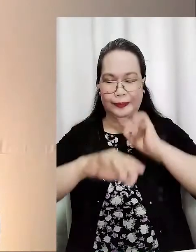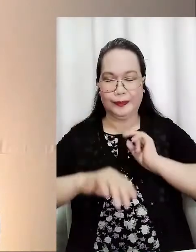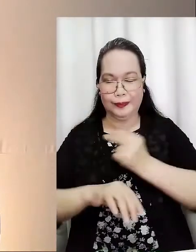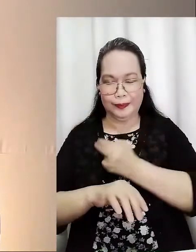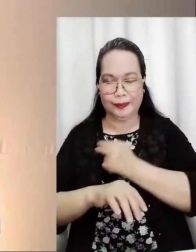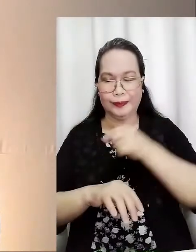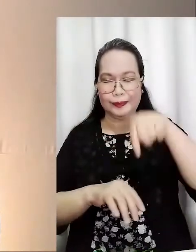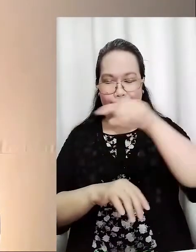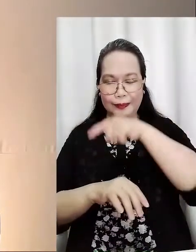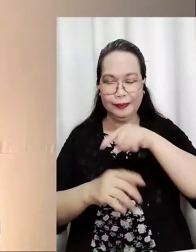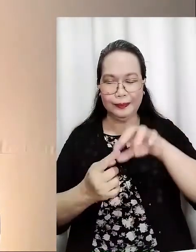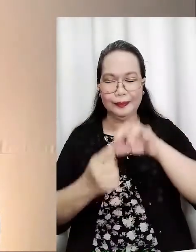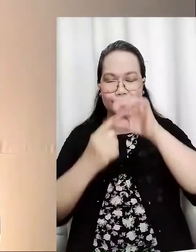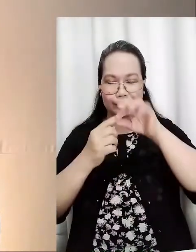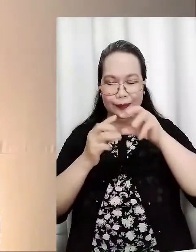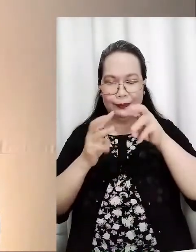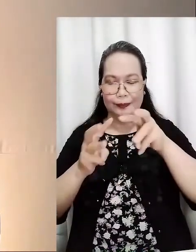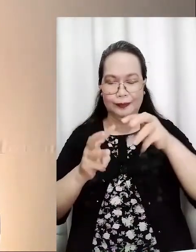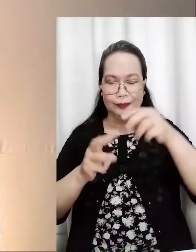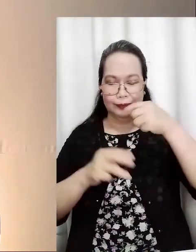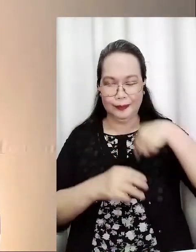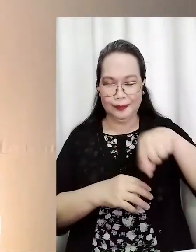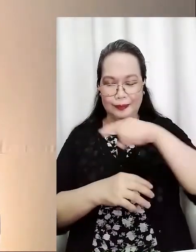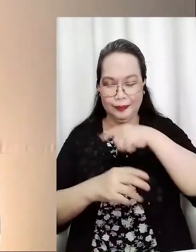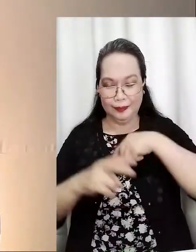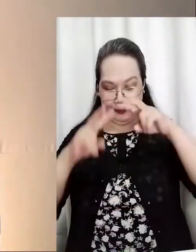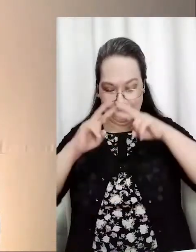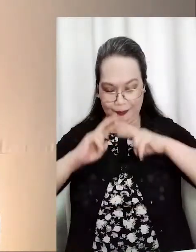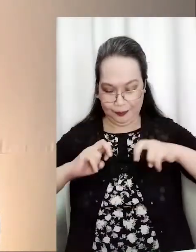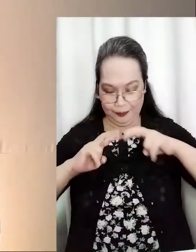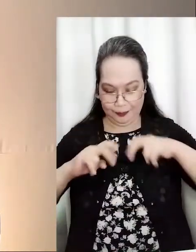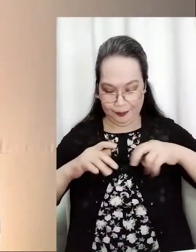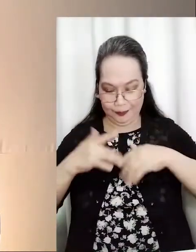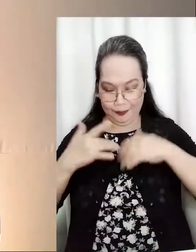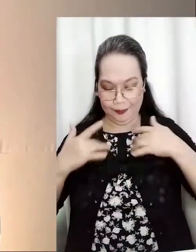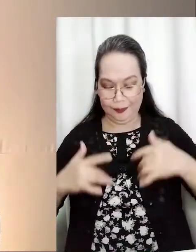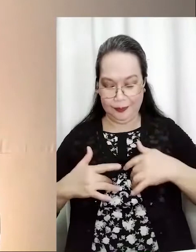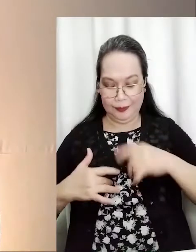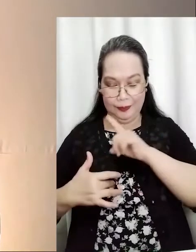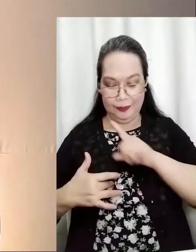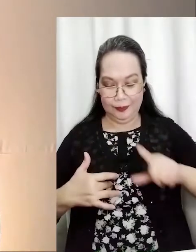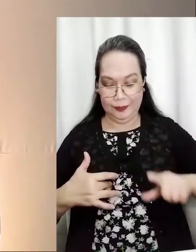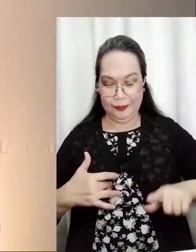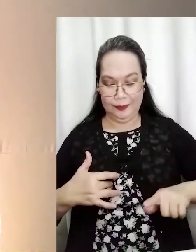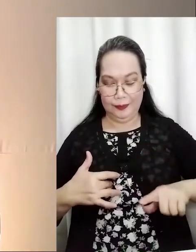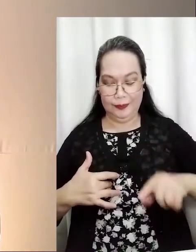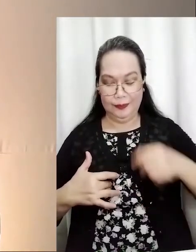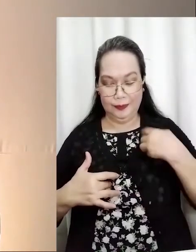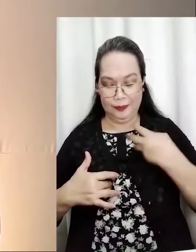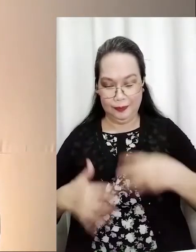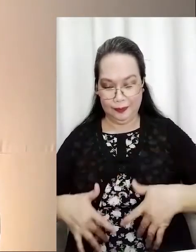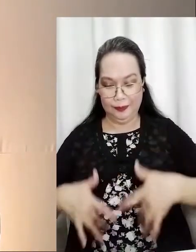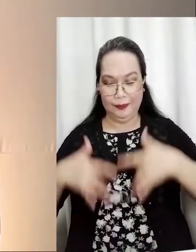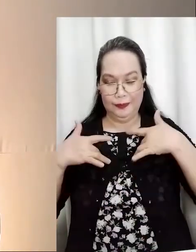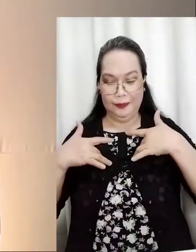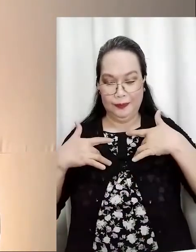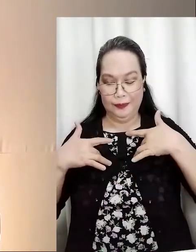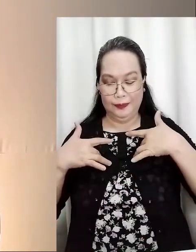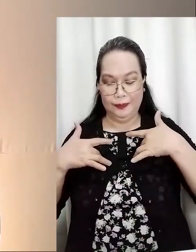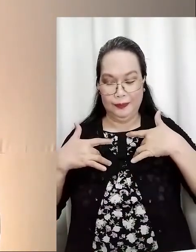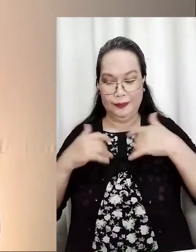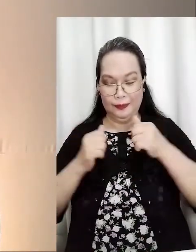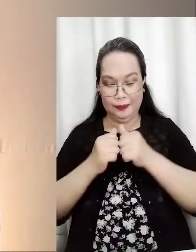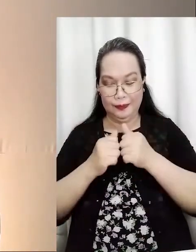in a special way. As we look into our hearts, Lord, that we may live